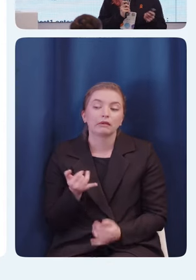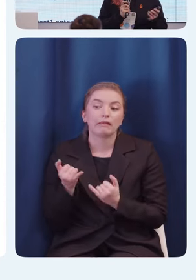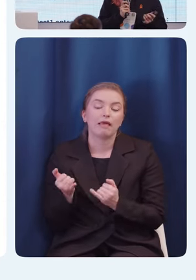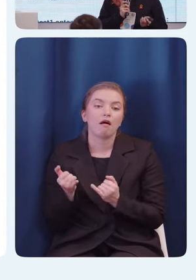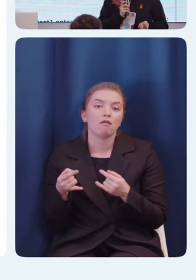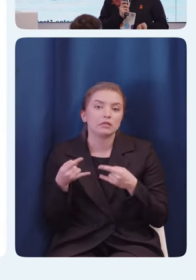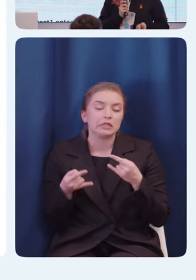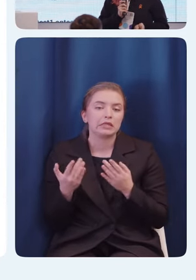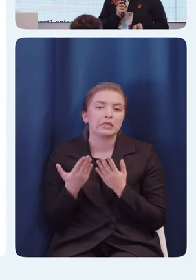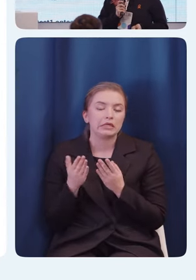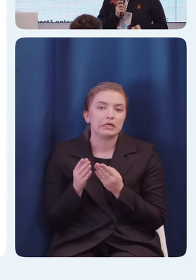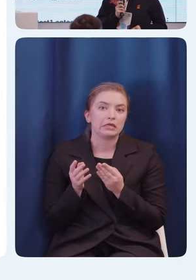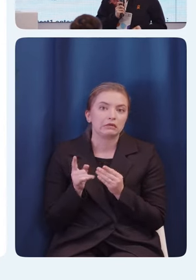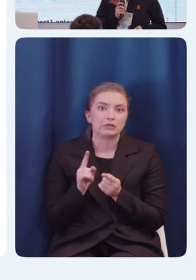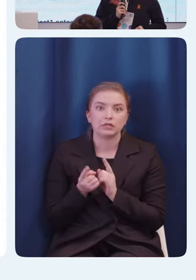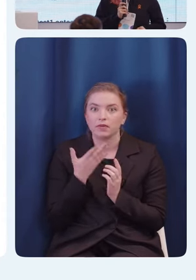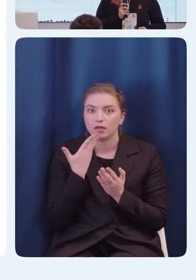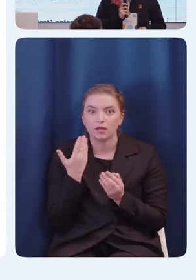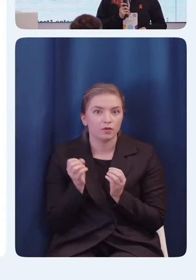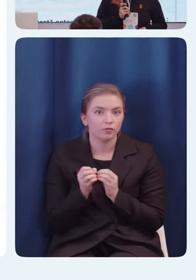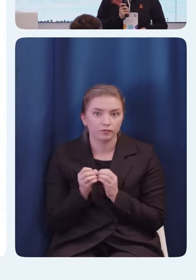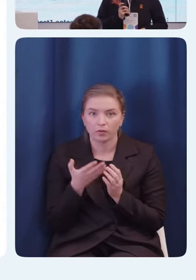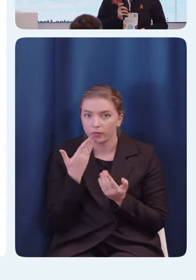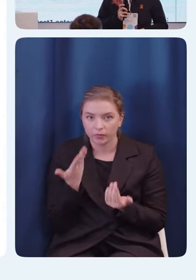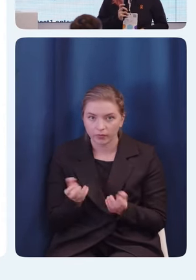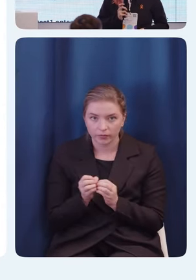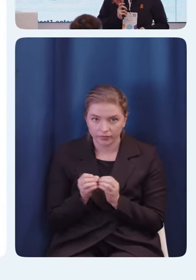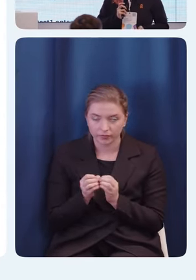кроме текста, который озвучивается.